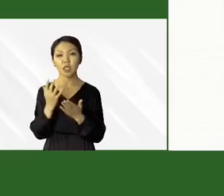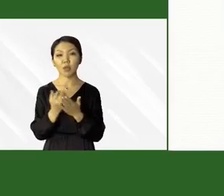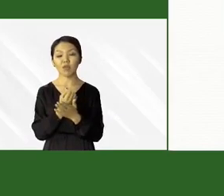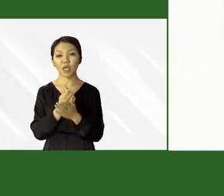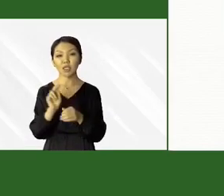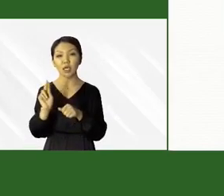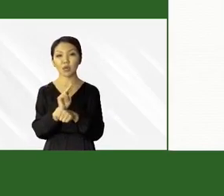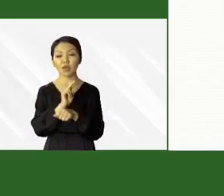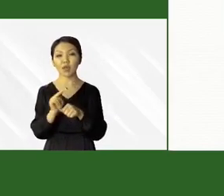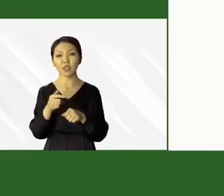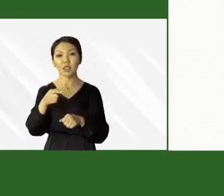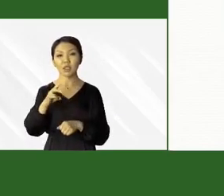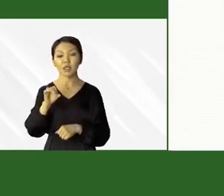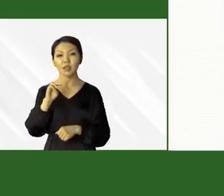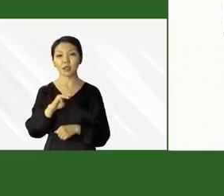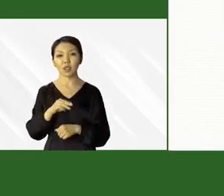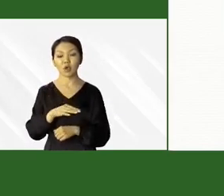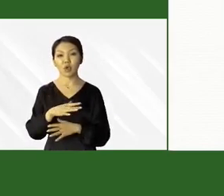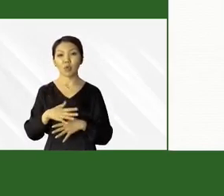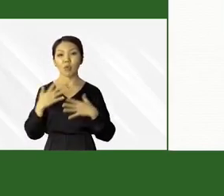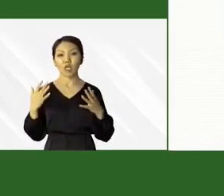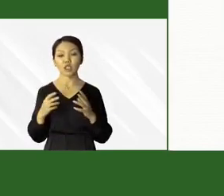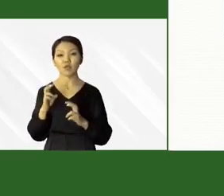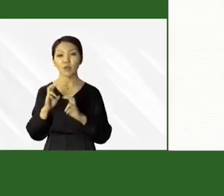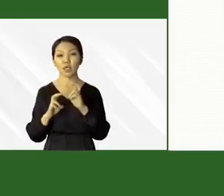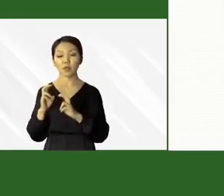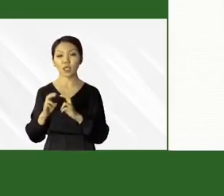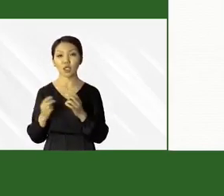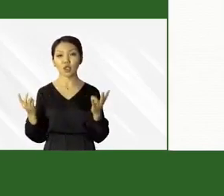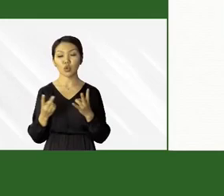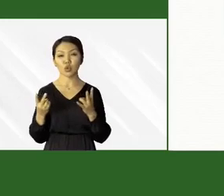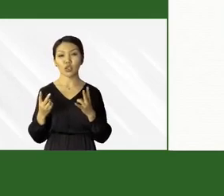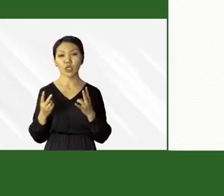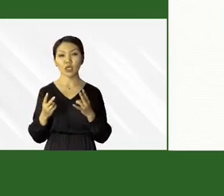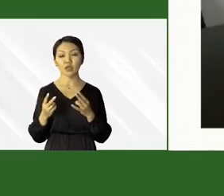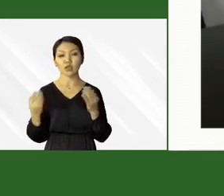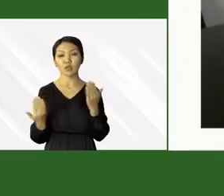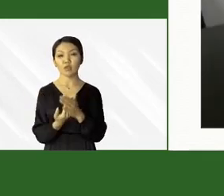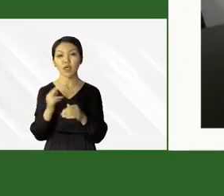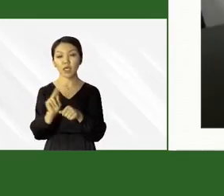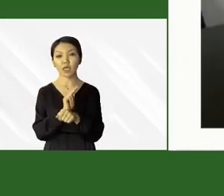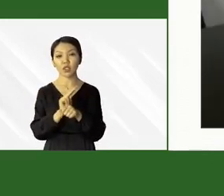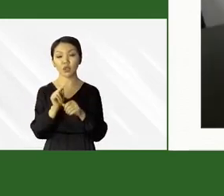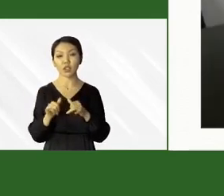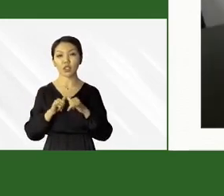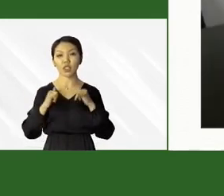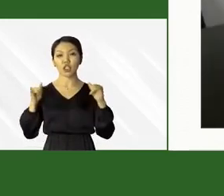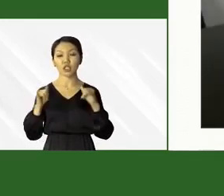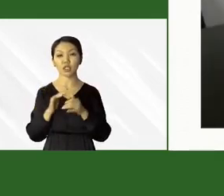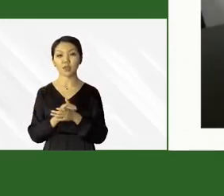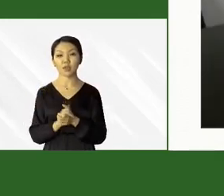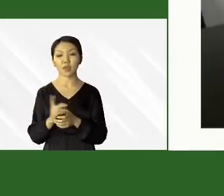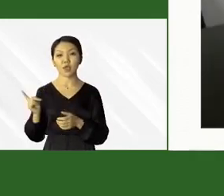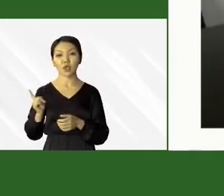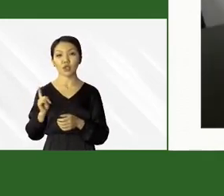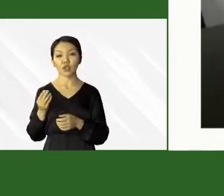гранит. Но большинство предприятий нуждаются в реконструкции и расширении. Ждет инвестора